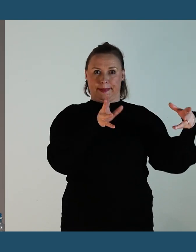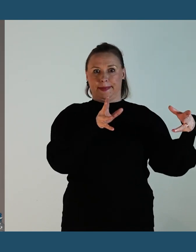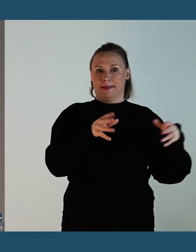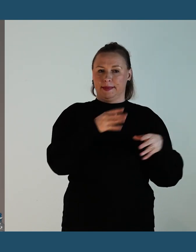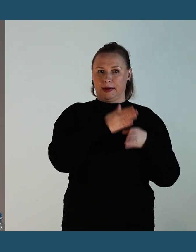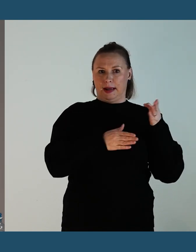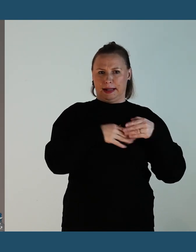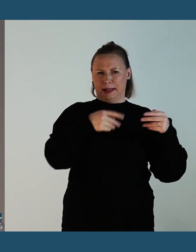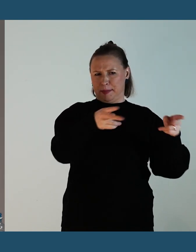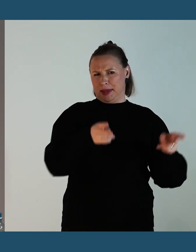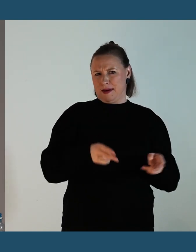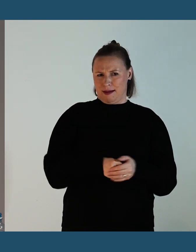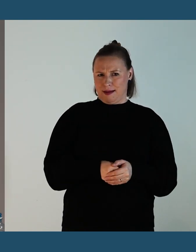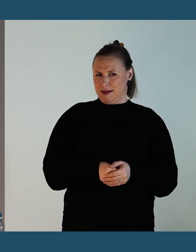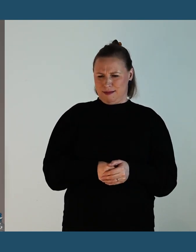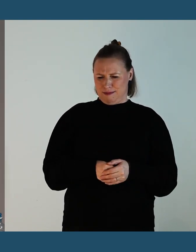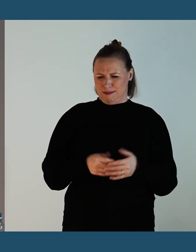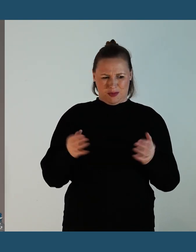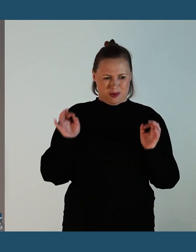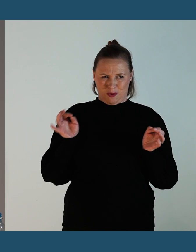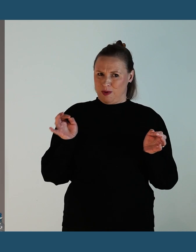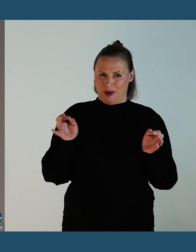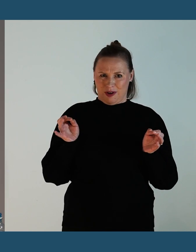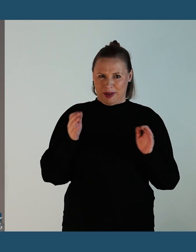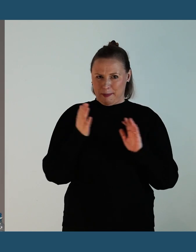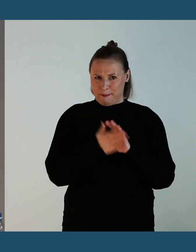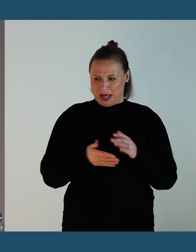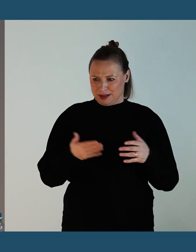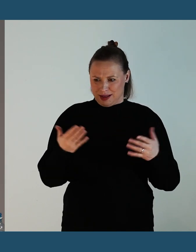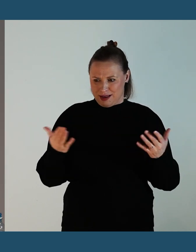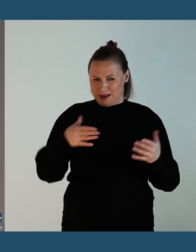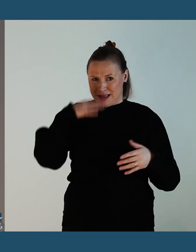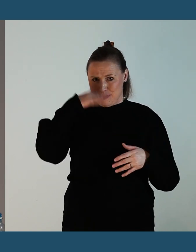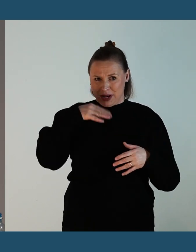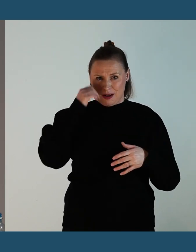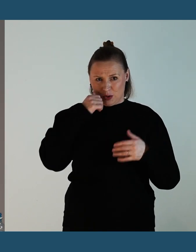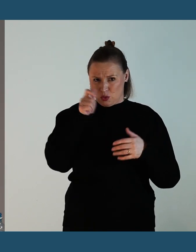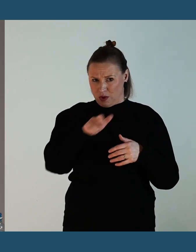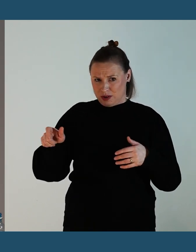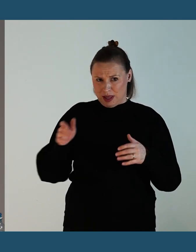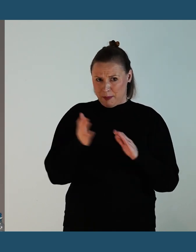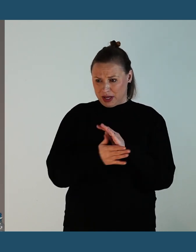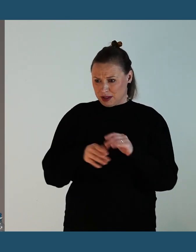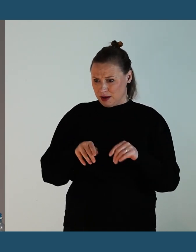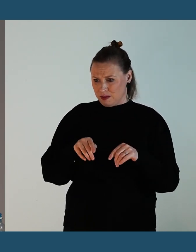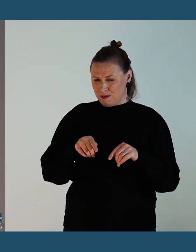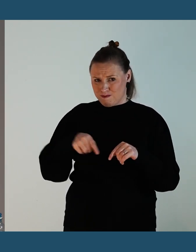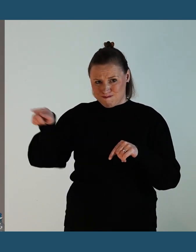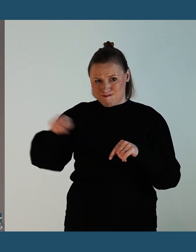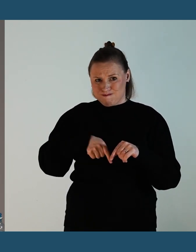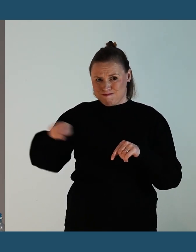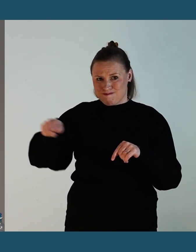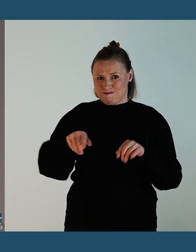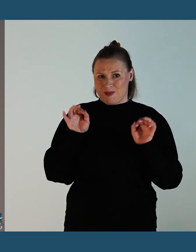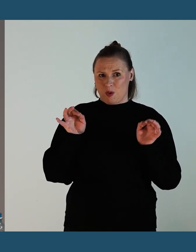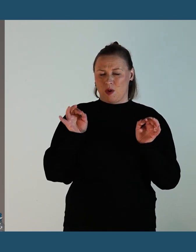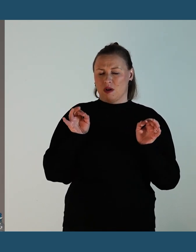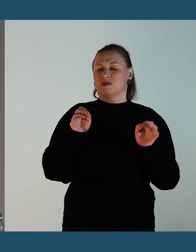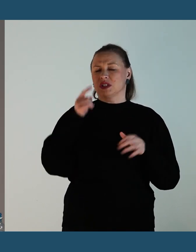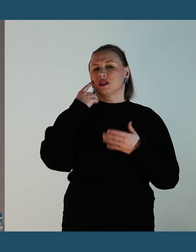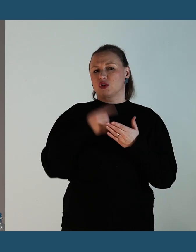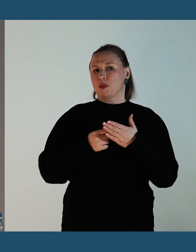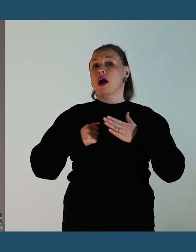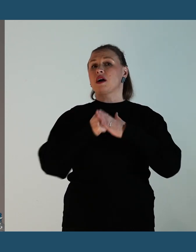ihminen ei pysty esteettömästi liikkumaan näissä tiloissa. Niin tässä mielessä niin pidän tätä kannatettavana, että asunto-osakeyhtiölakia